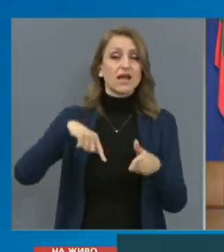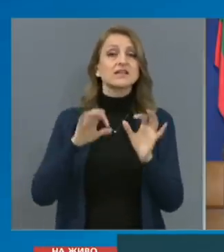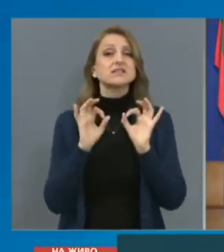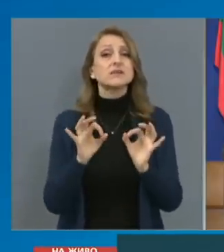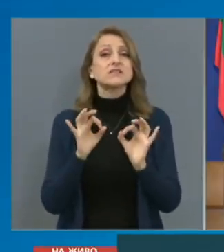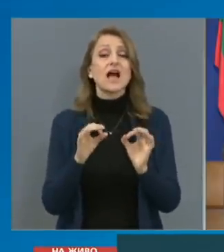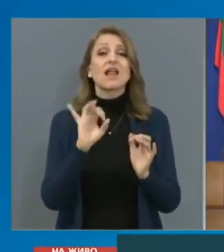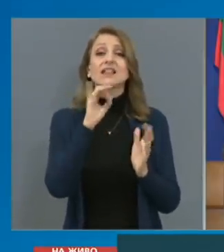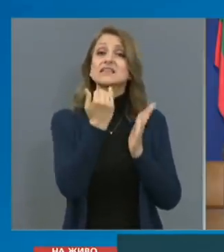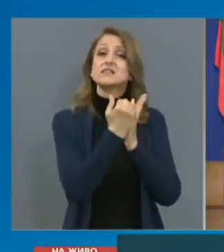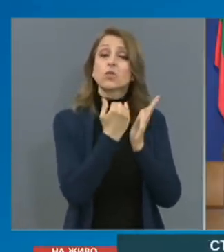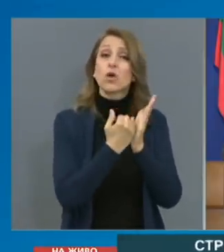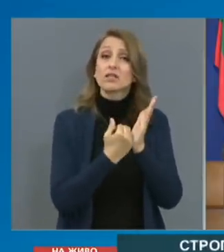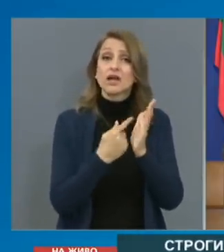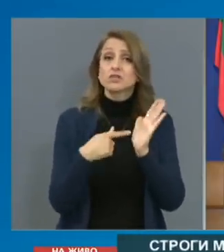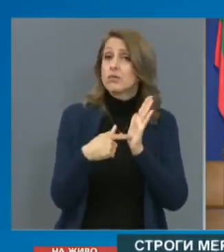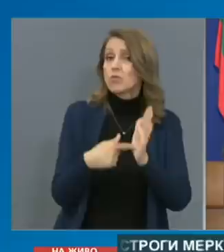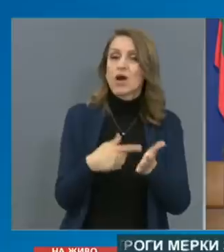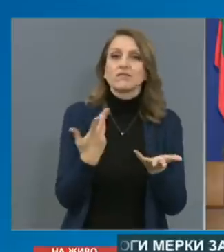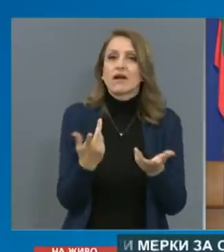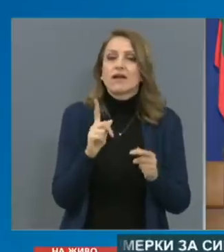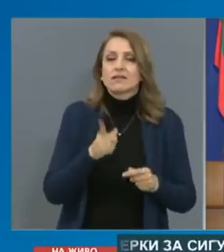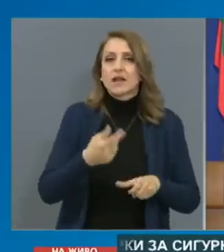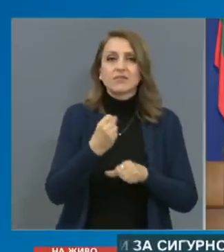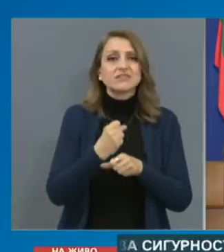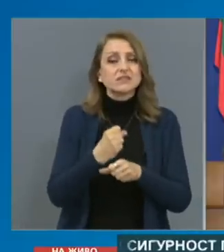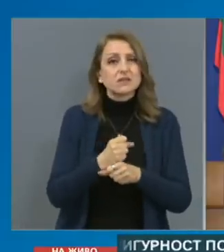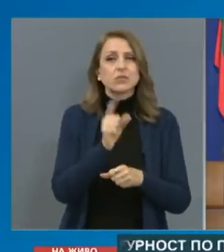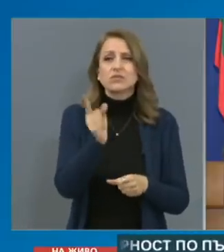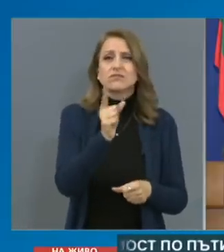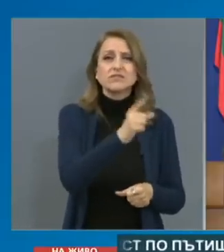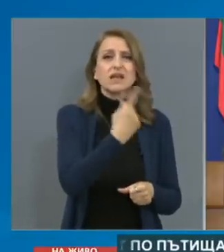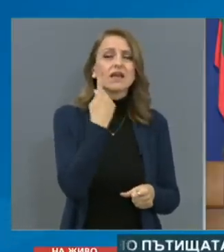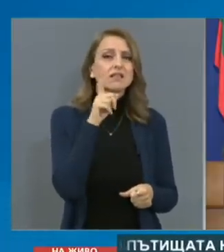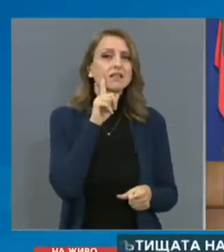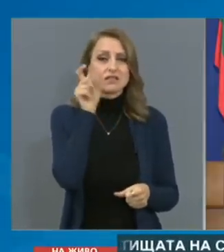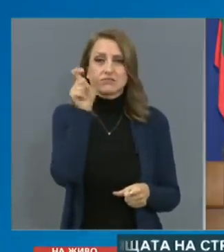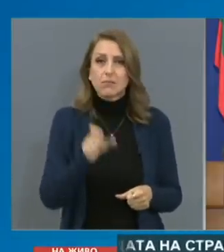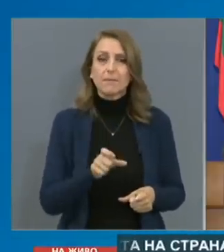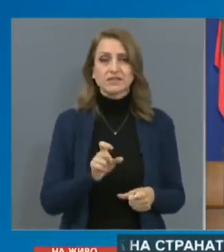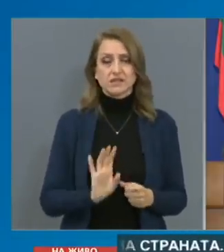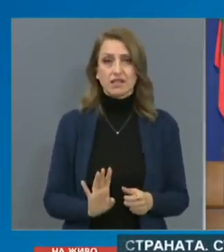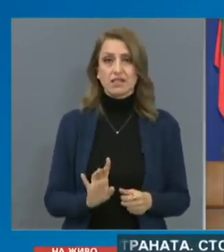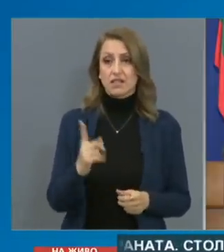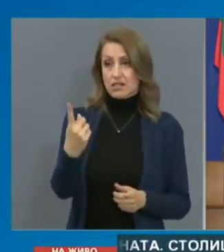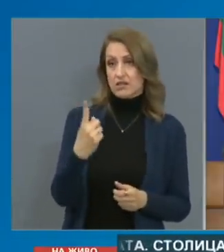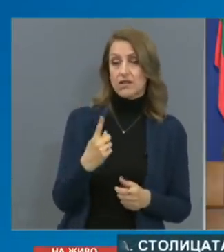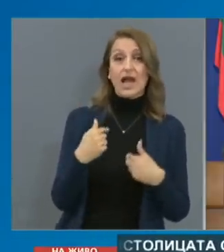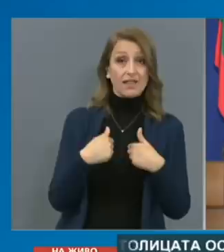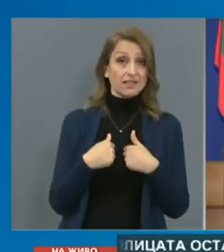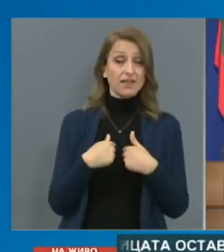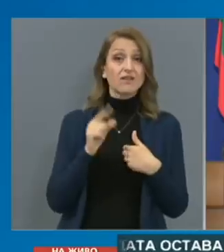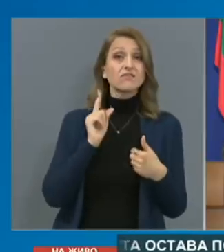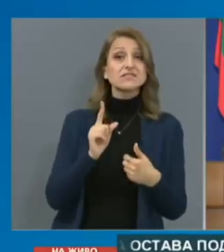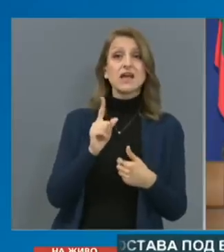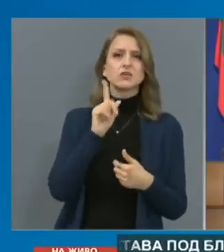Специален инструктаж, който показва как трябва да се работи с всеки един пациент, който, а ние всеки един